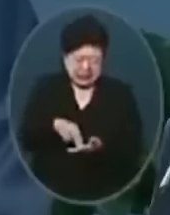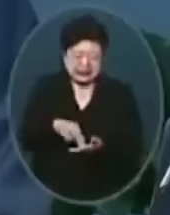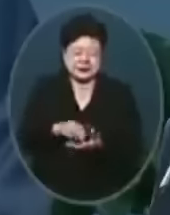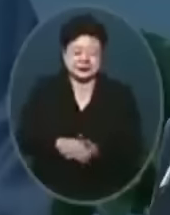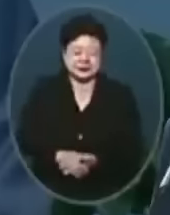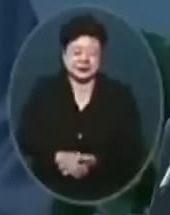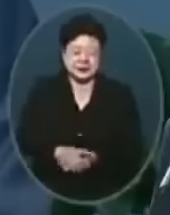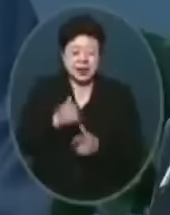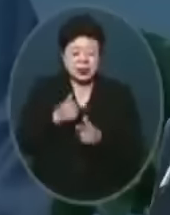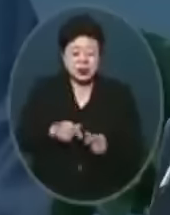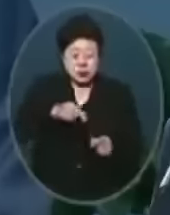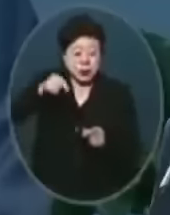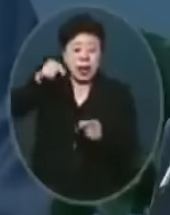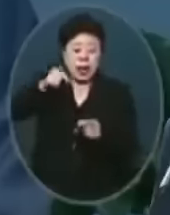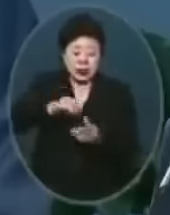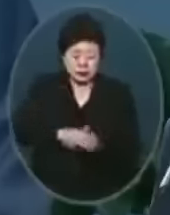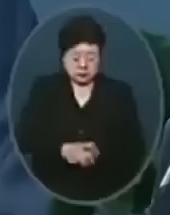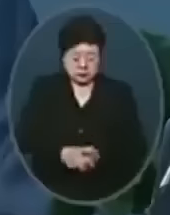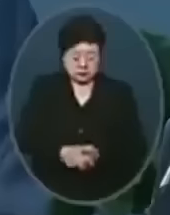사람들을 예수님이 택해서